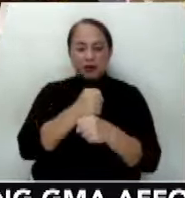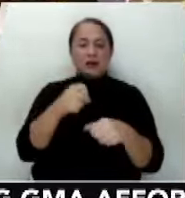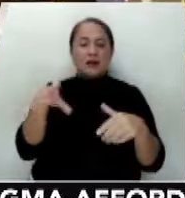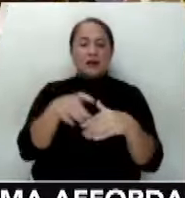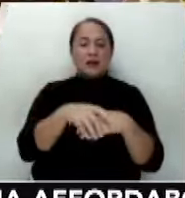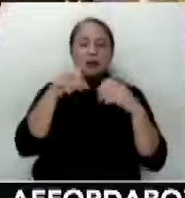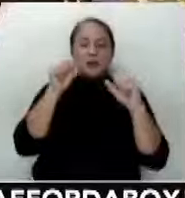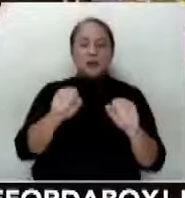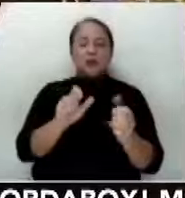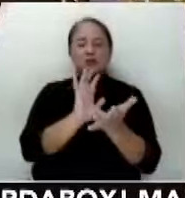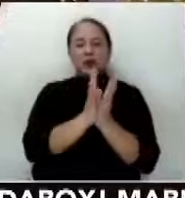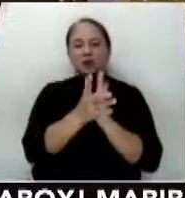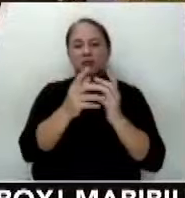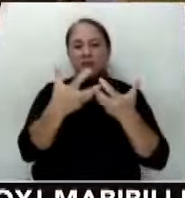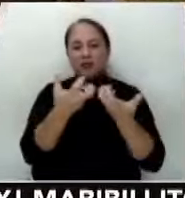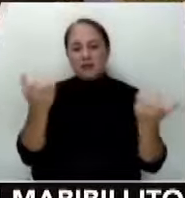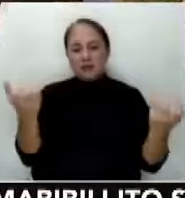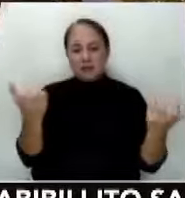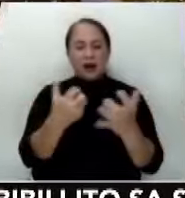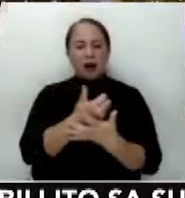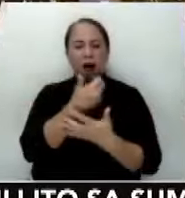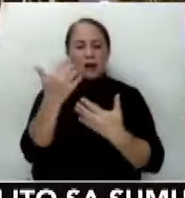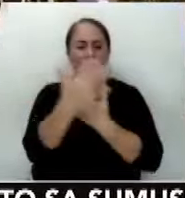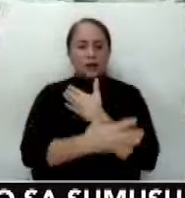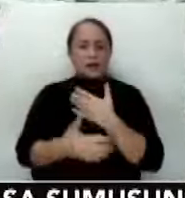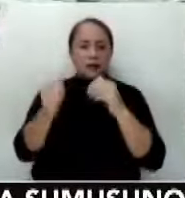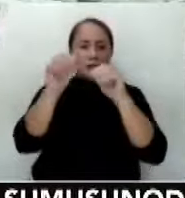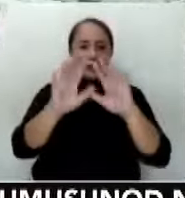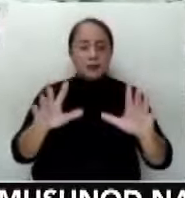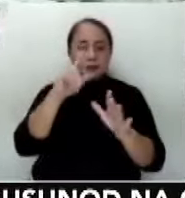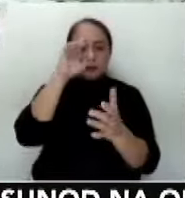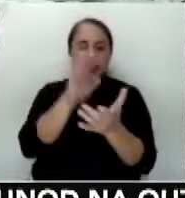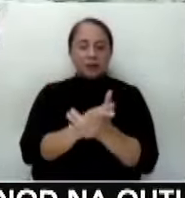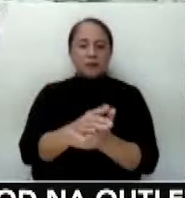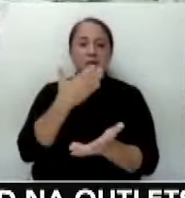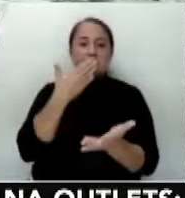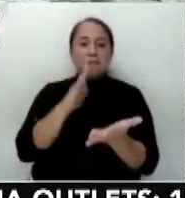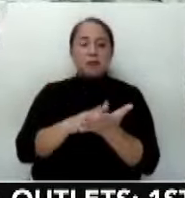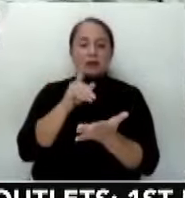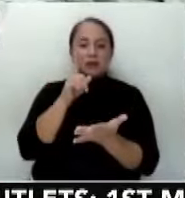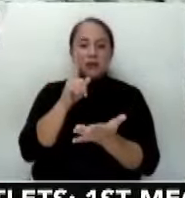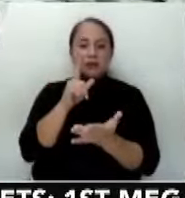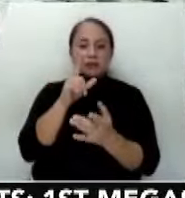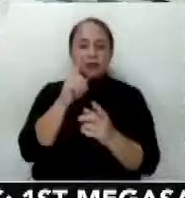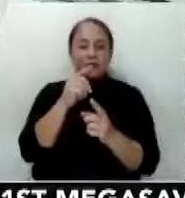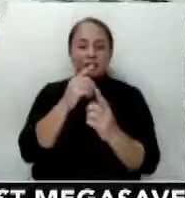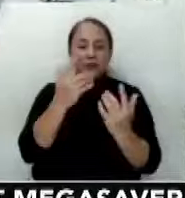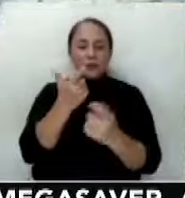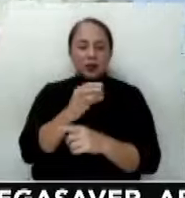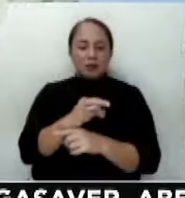isa pang bansa sa Asia na naniniwalang malas daw ang leap day. Pero meron silang pangontra dito.